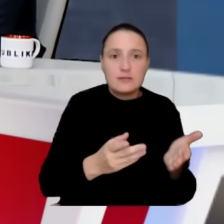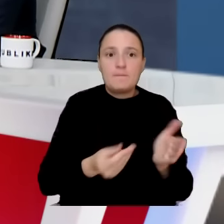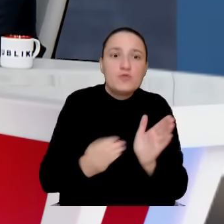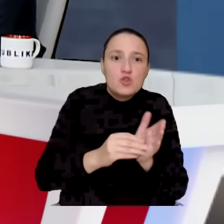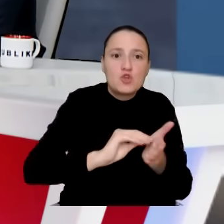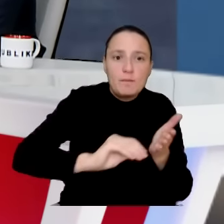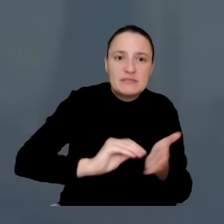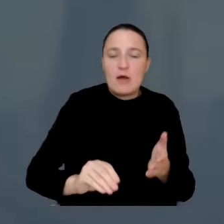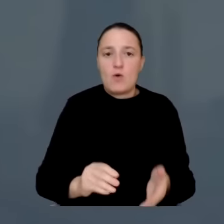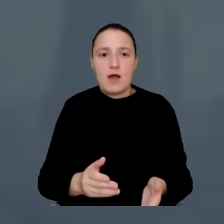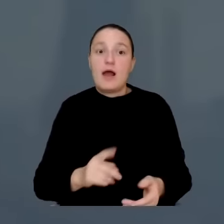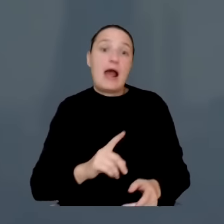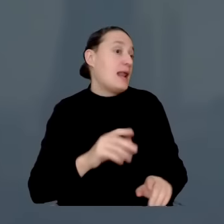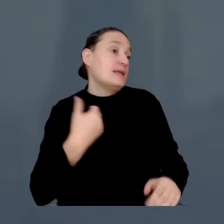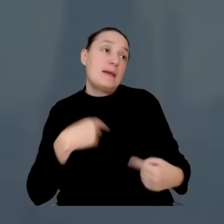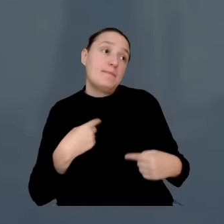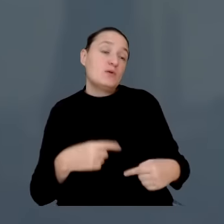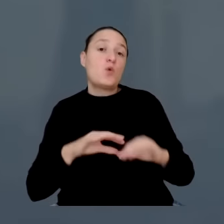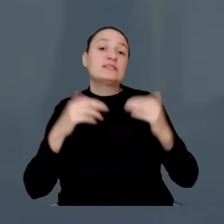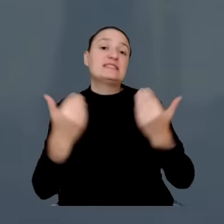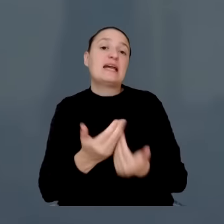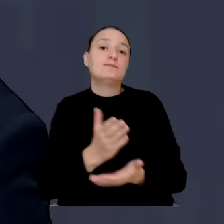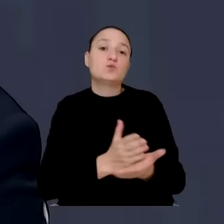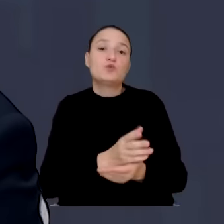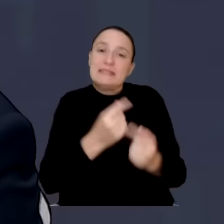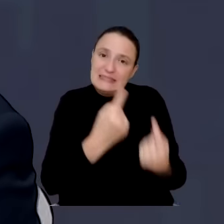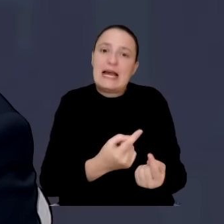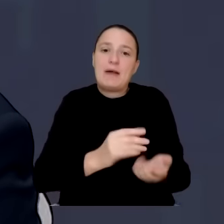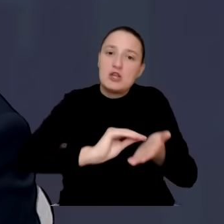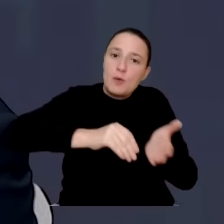wzywana przez służby sejmowe i sama to